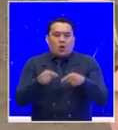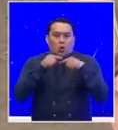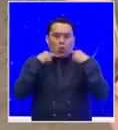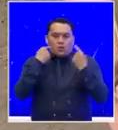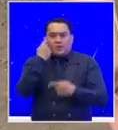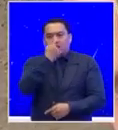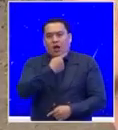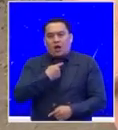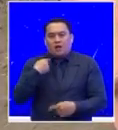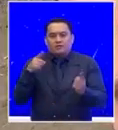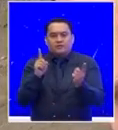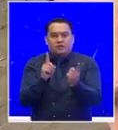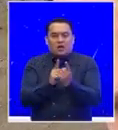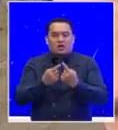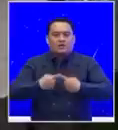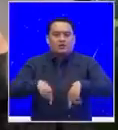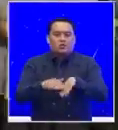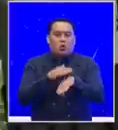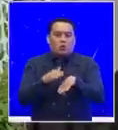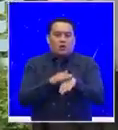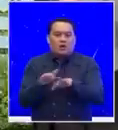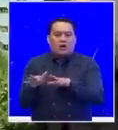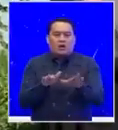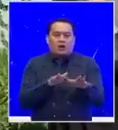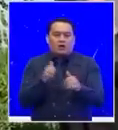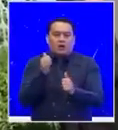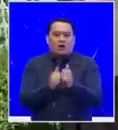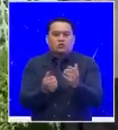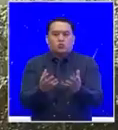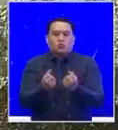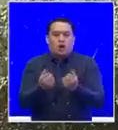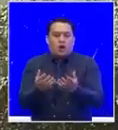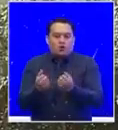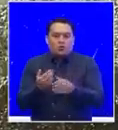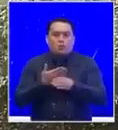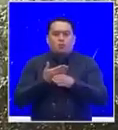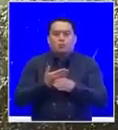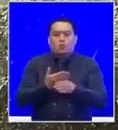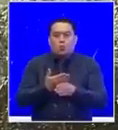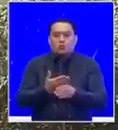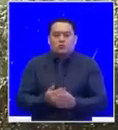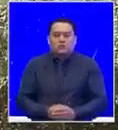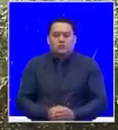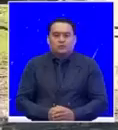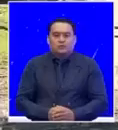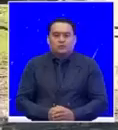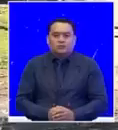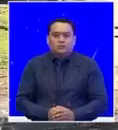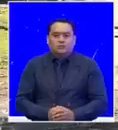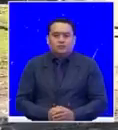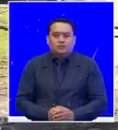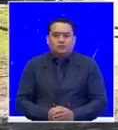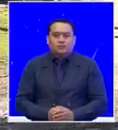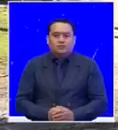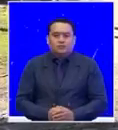лице встречал организаторов благотворительной акции. Каждому получателю помощь оказалась весьма кстати. В это